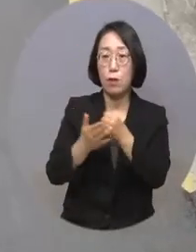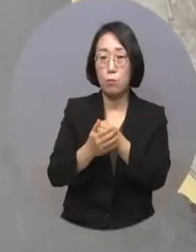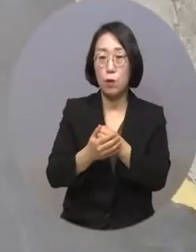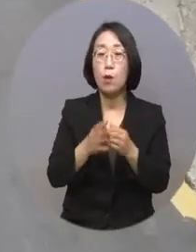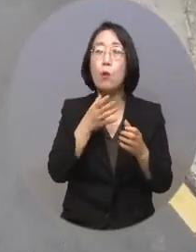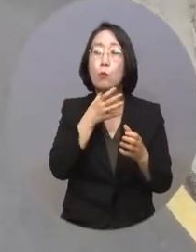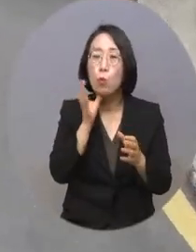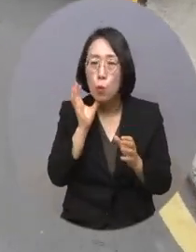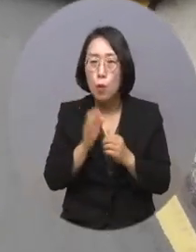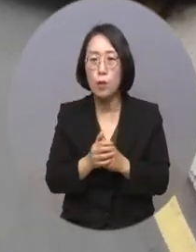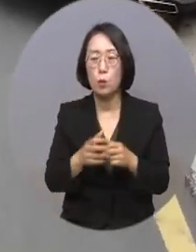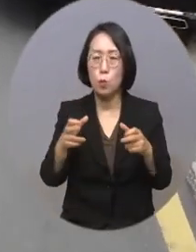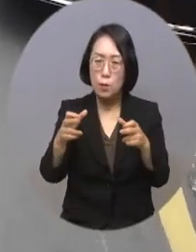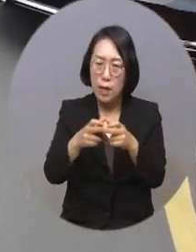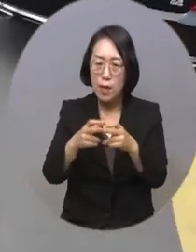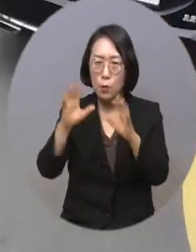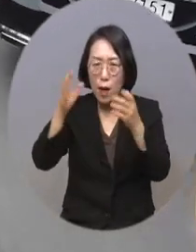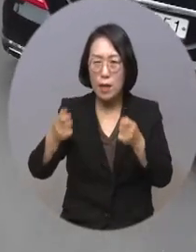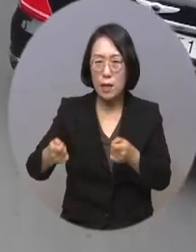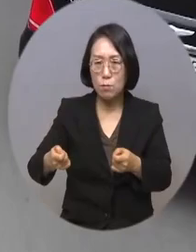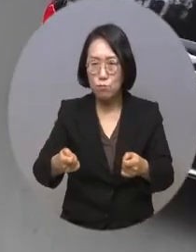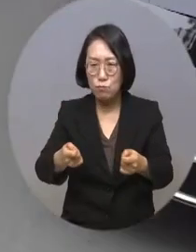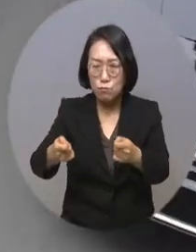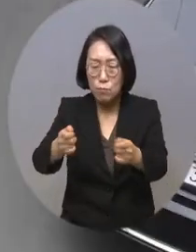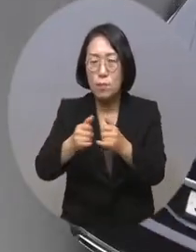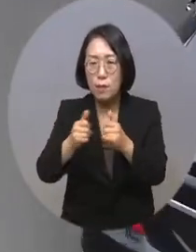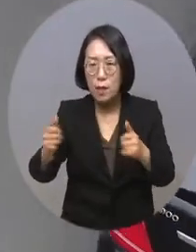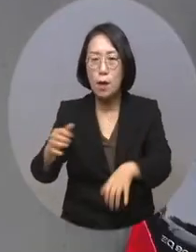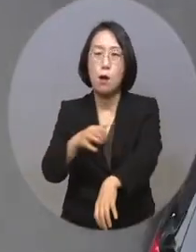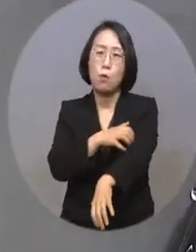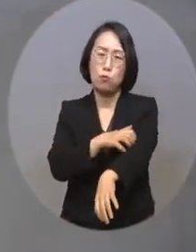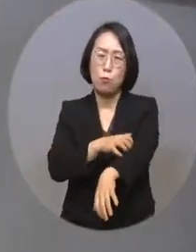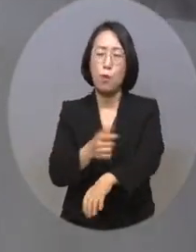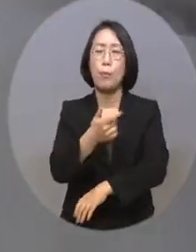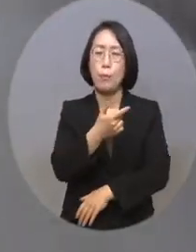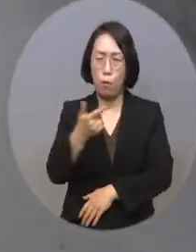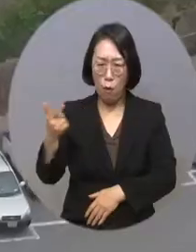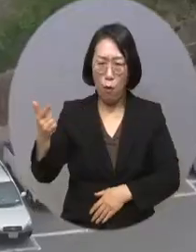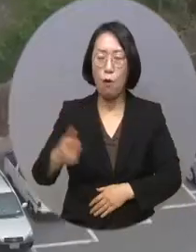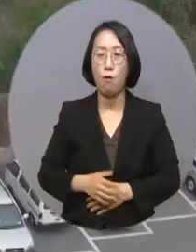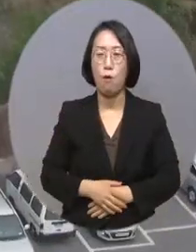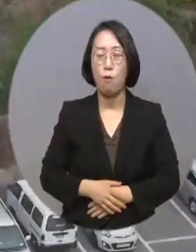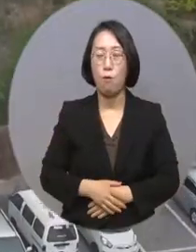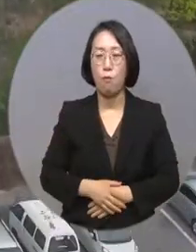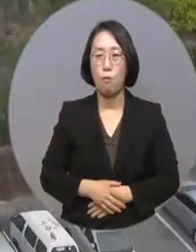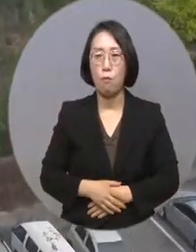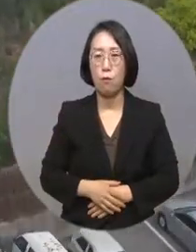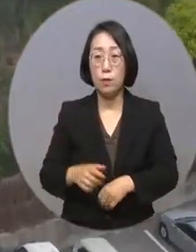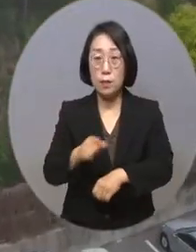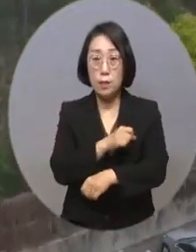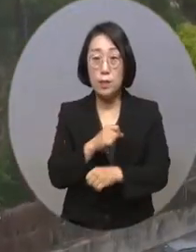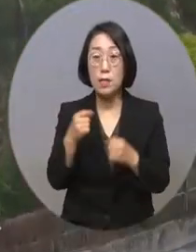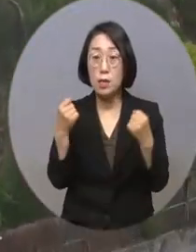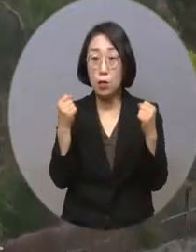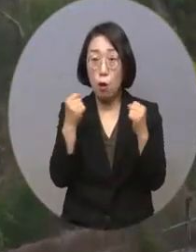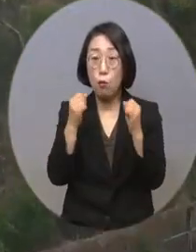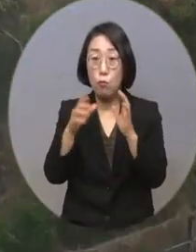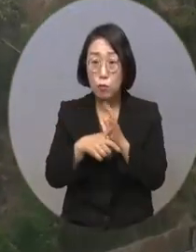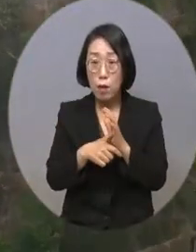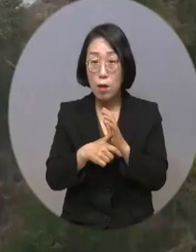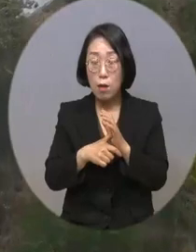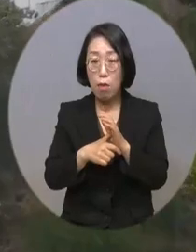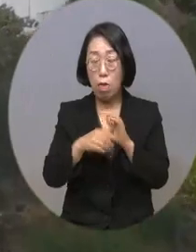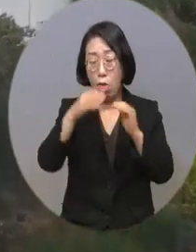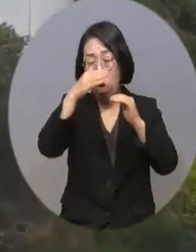장애인, 유아차를 이용하는 주민들의 불편이 매우 컸던 곳입니다. 특히 겨울철에는